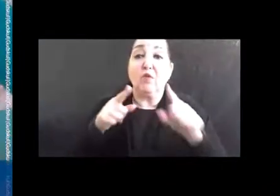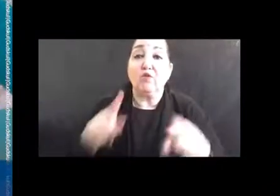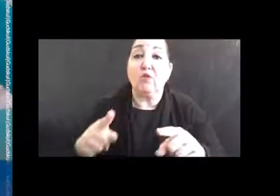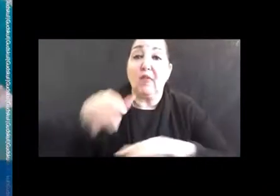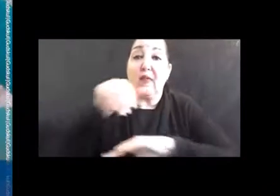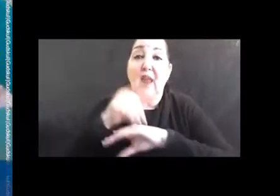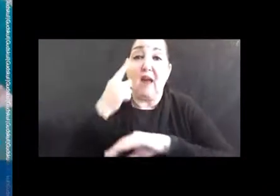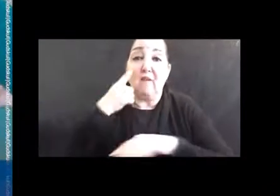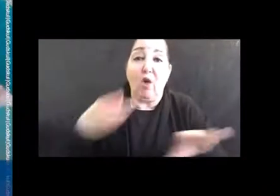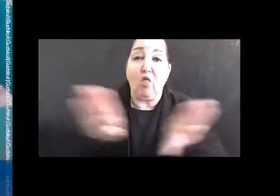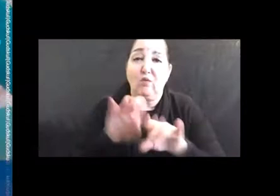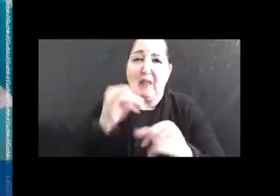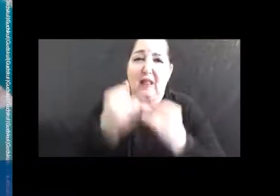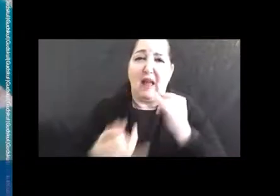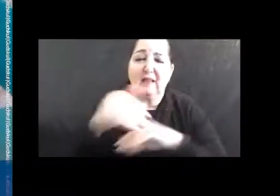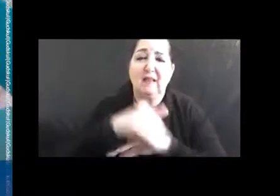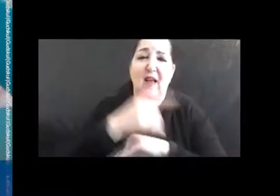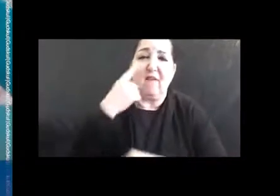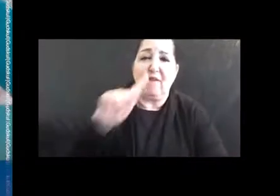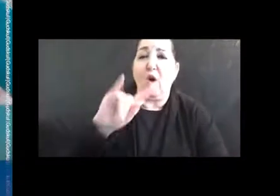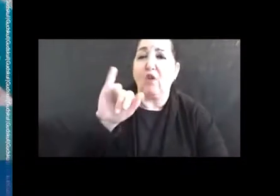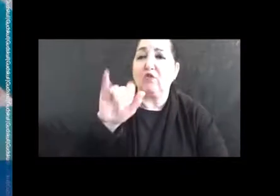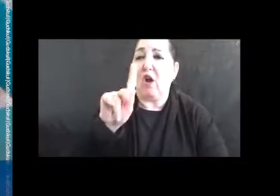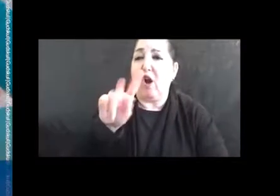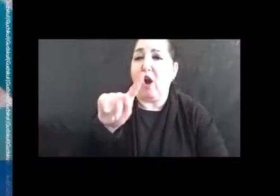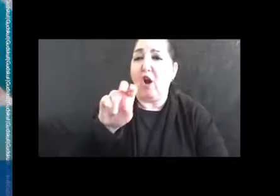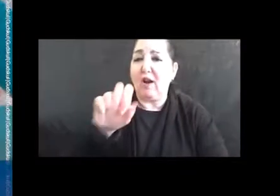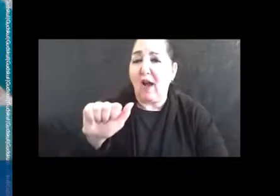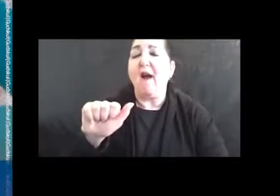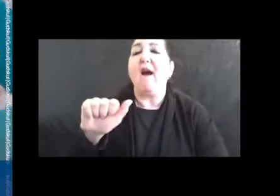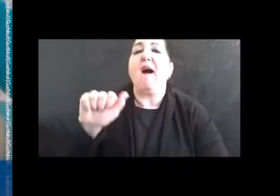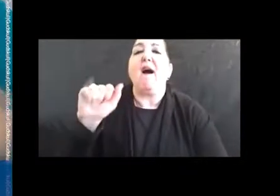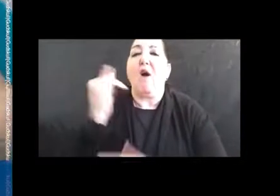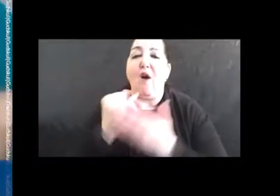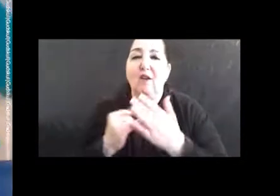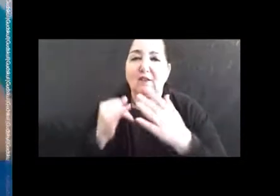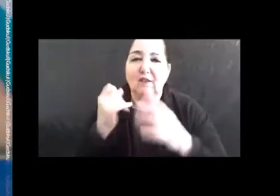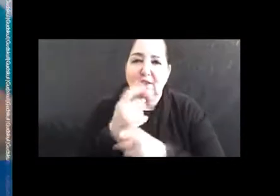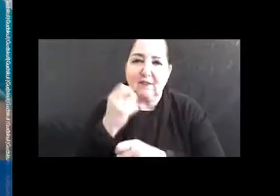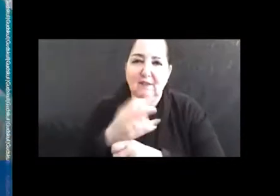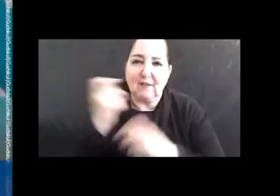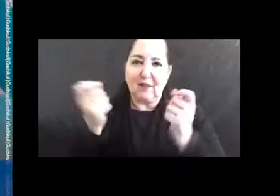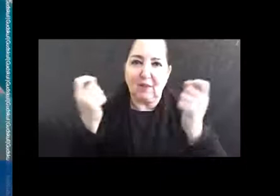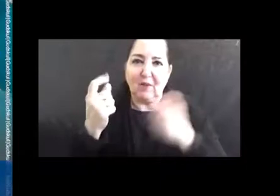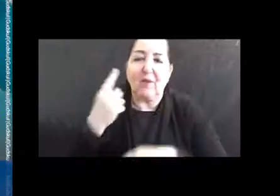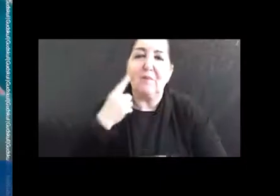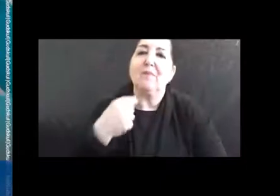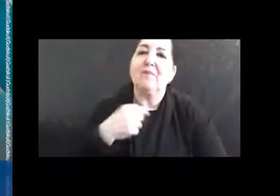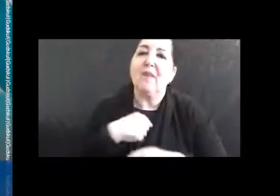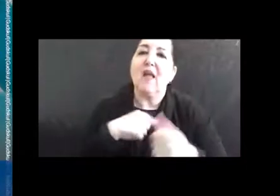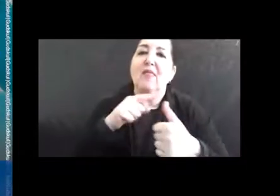Gue inget banget pada saat malam penutupan Jakarta Biennale 2015, David Tarigan sebagai DJ memainkan